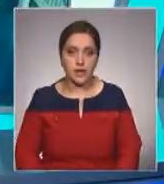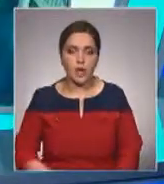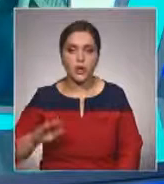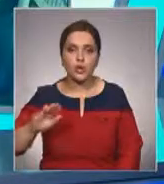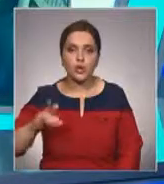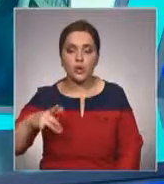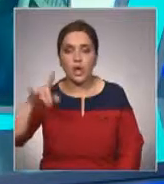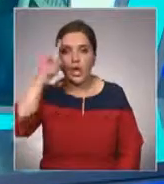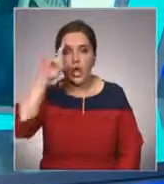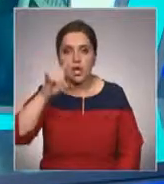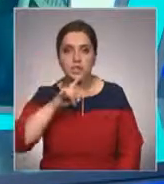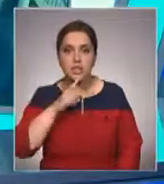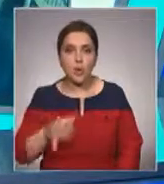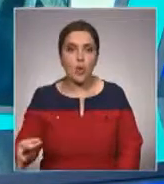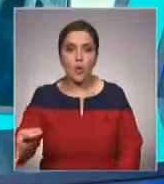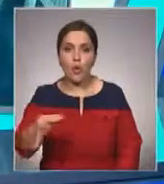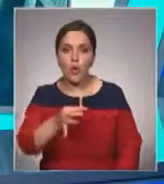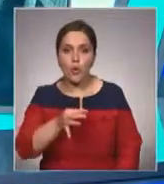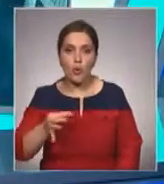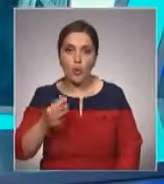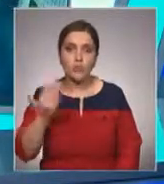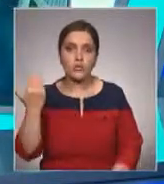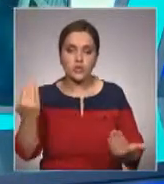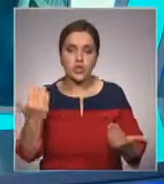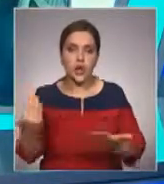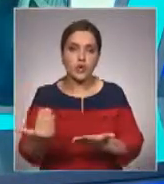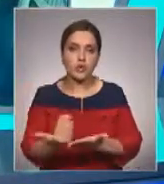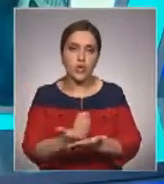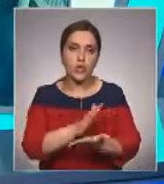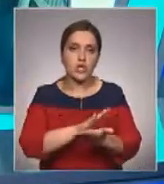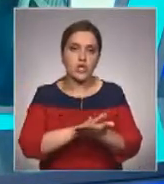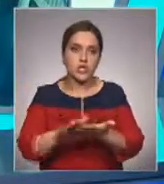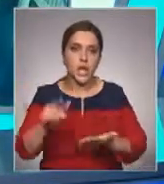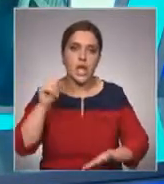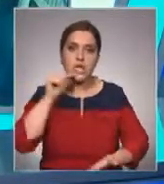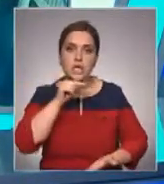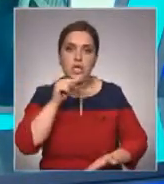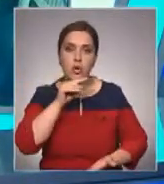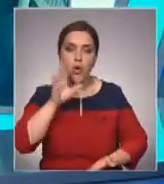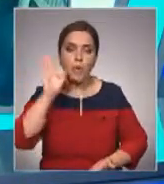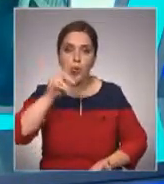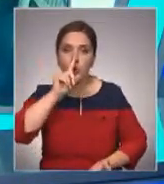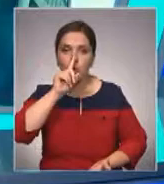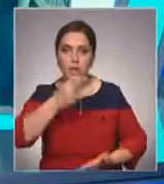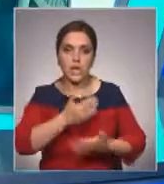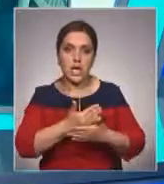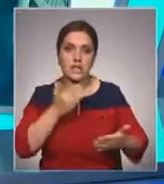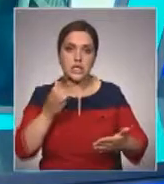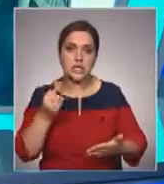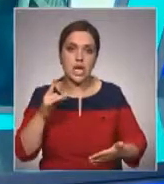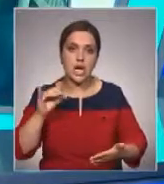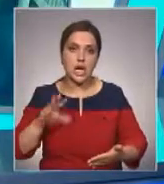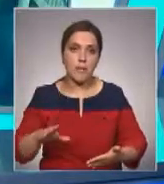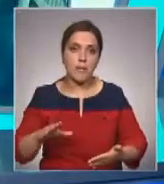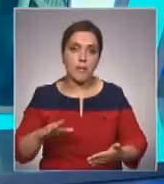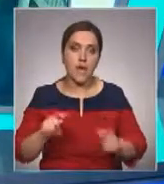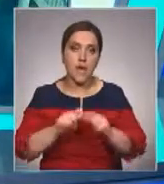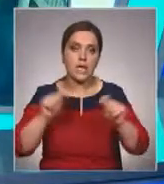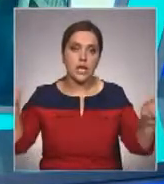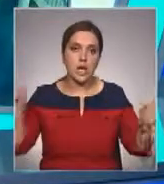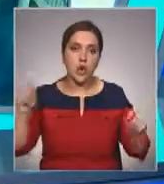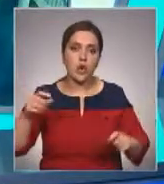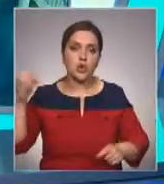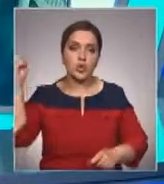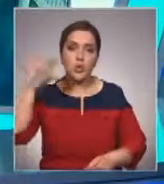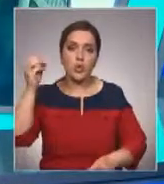в Южно-Казахстанской области планомерно переходят на технологии зеленой экономики. Год назад в Сайрамском районе успешно запустили солнечную